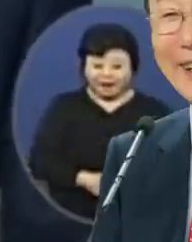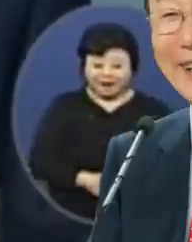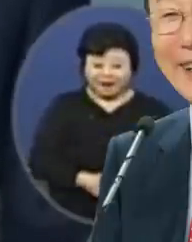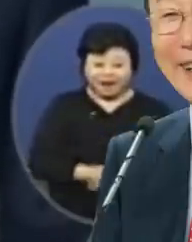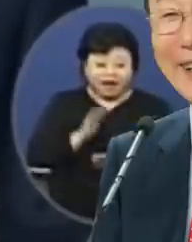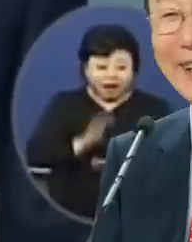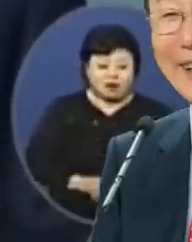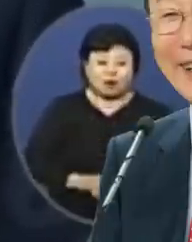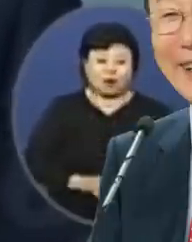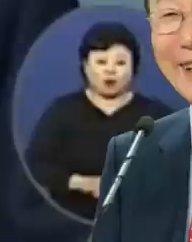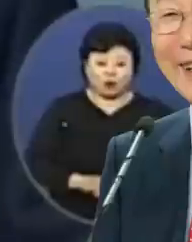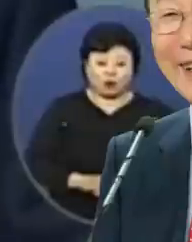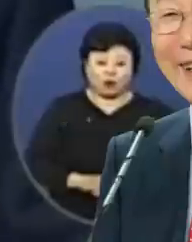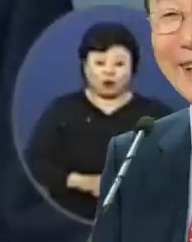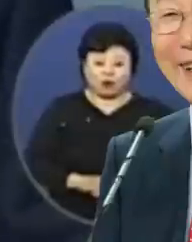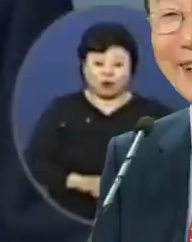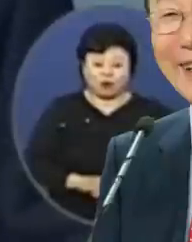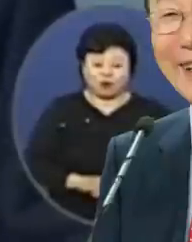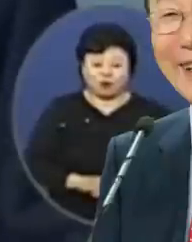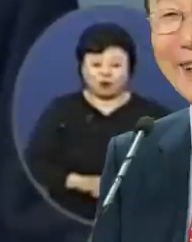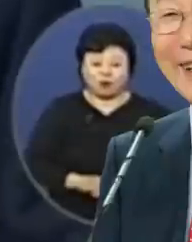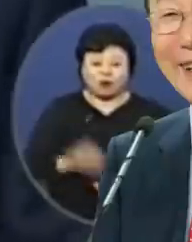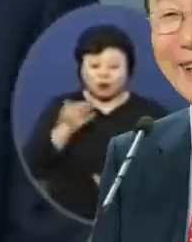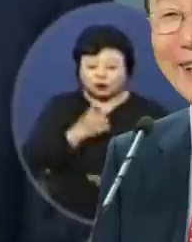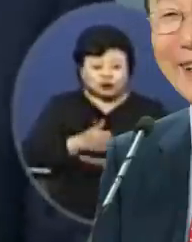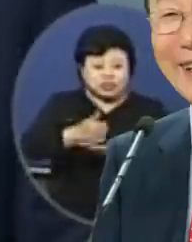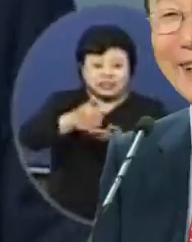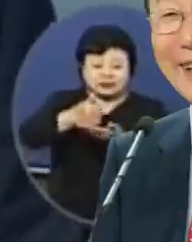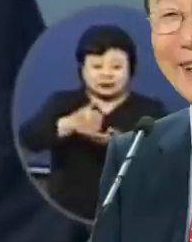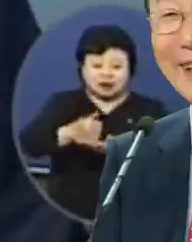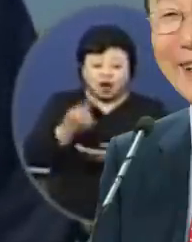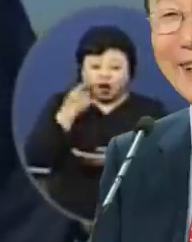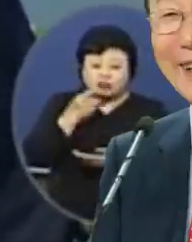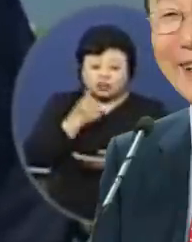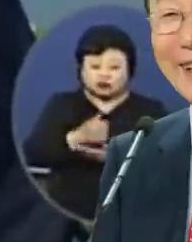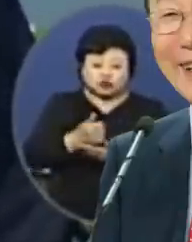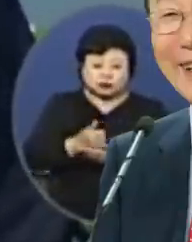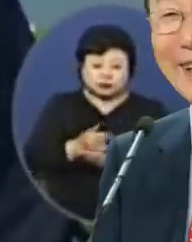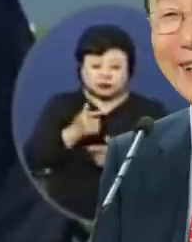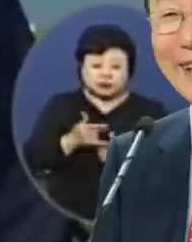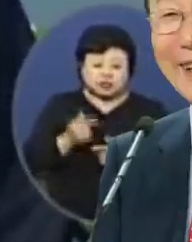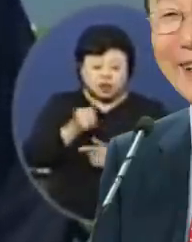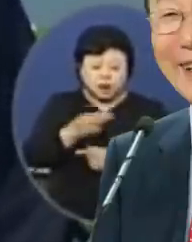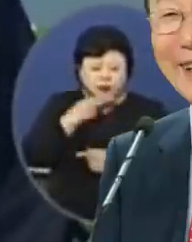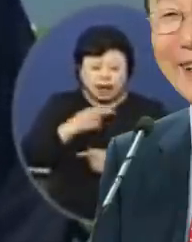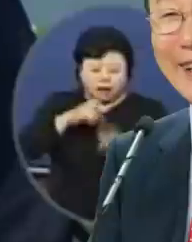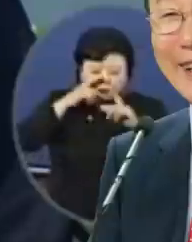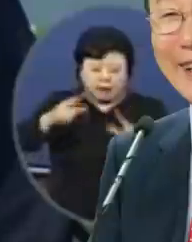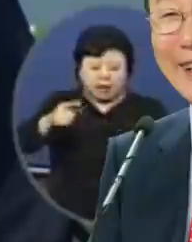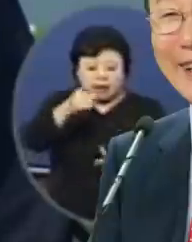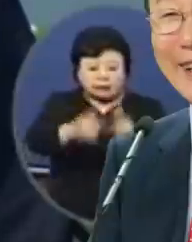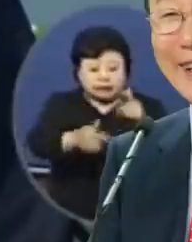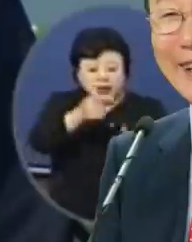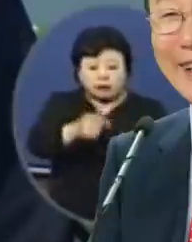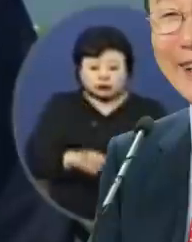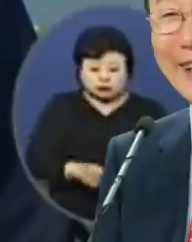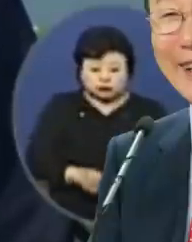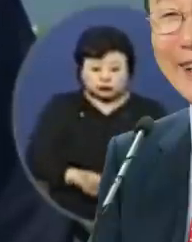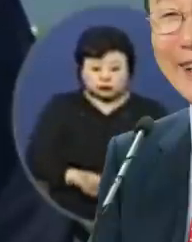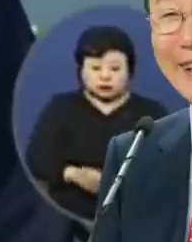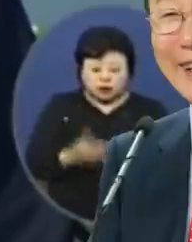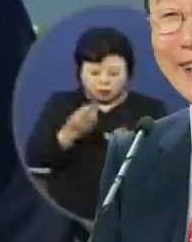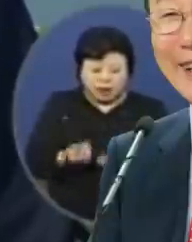와 굉장하다. 그래서 베드로가 주님 어제 주님께서 열매 없다고 저주한